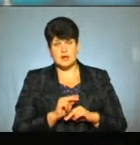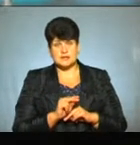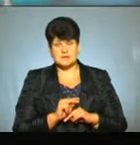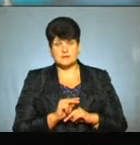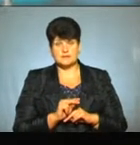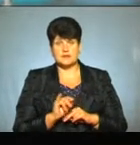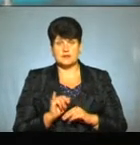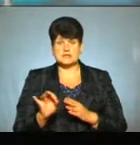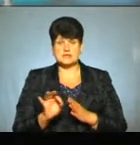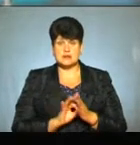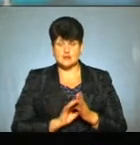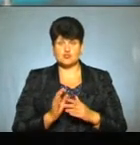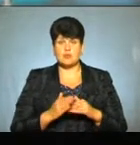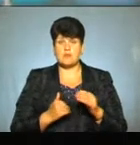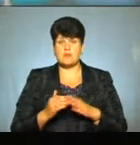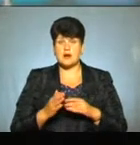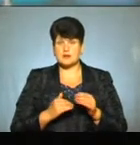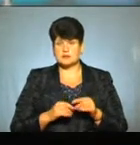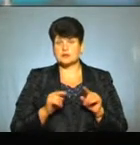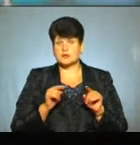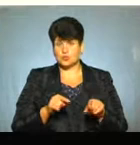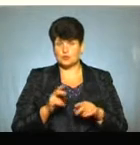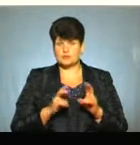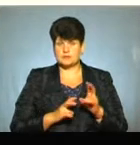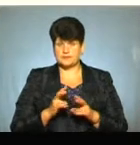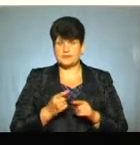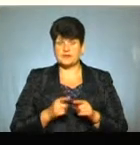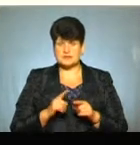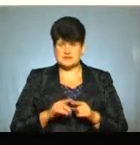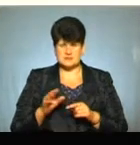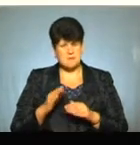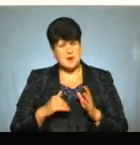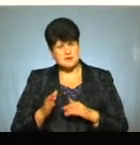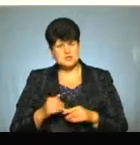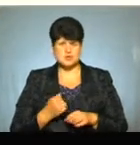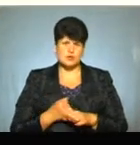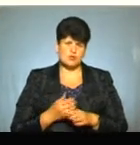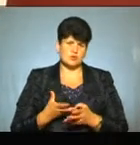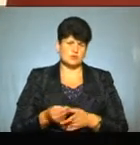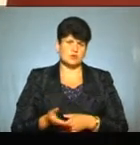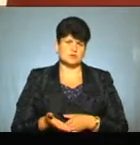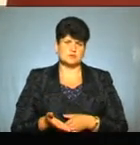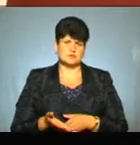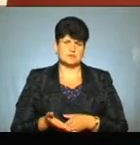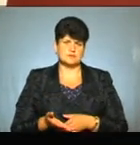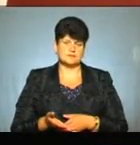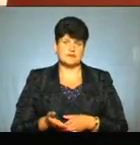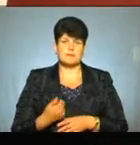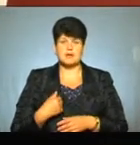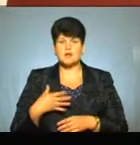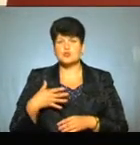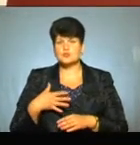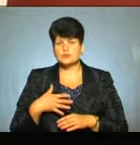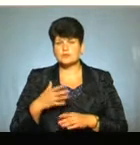і зразу ж проходять практику на тому чи іншому підприємстві. Тобто це все-таки практика чи робота, яка оплачується? Дивіться, ми